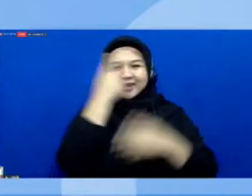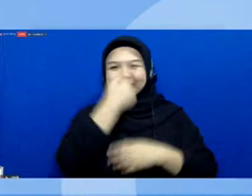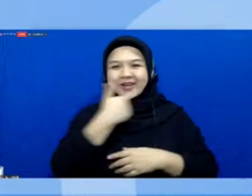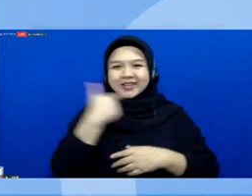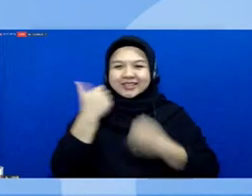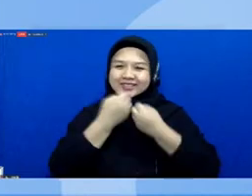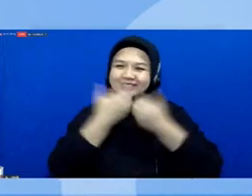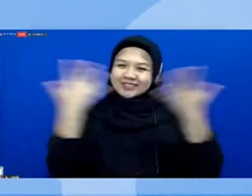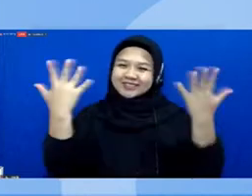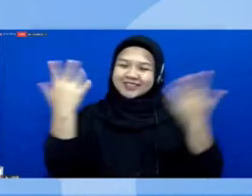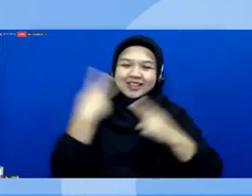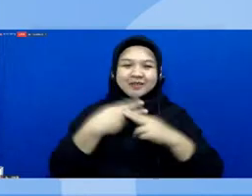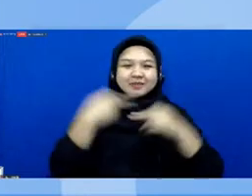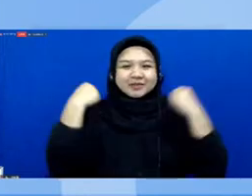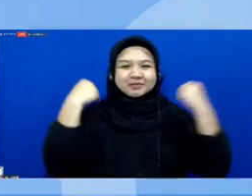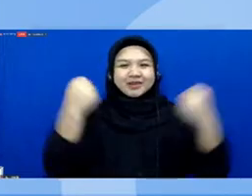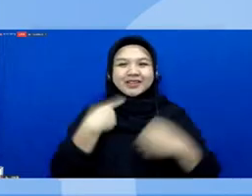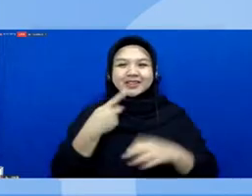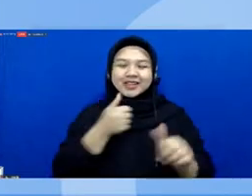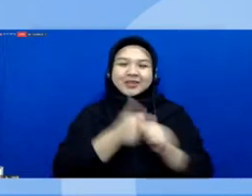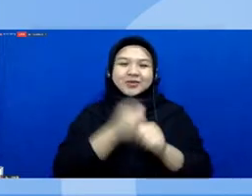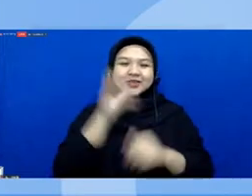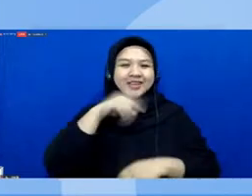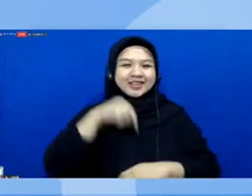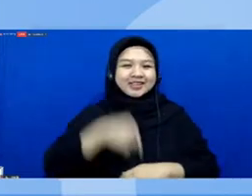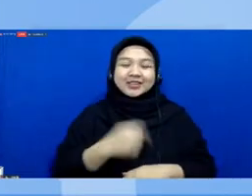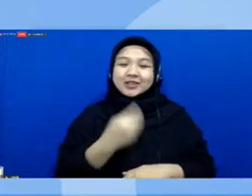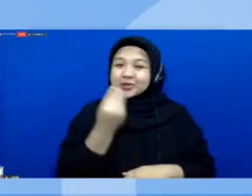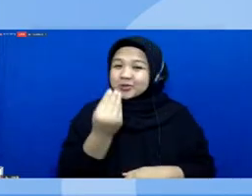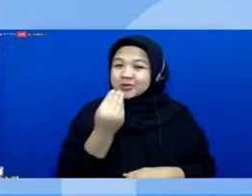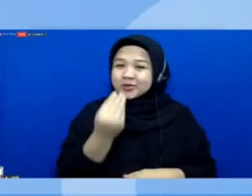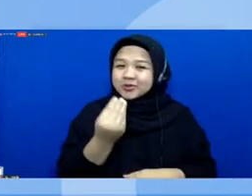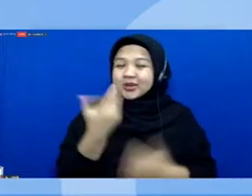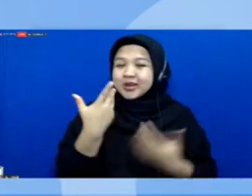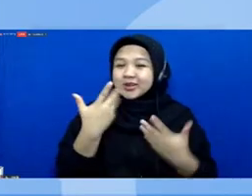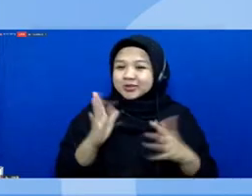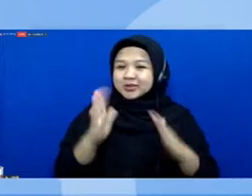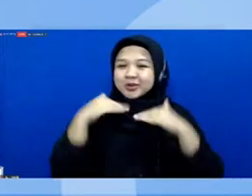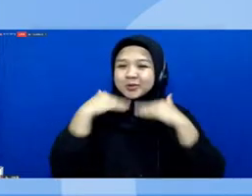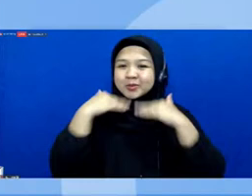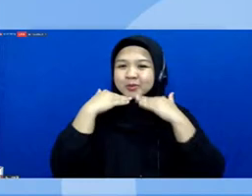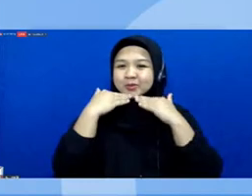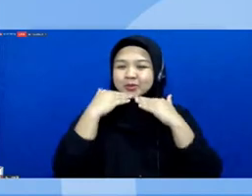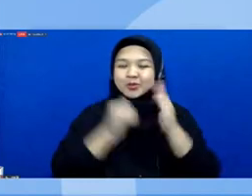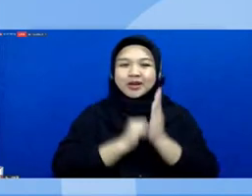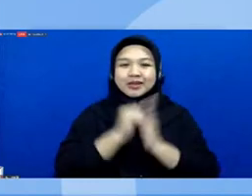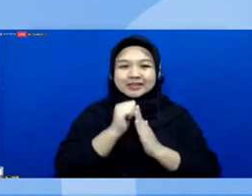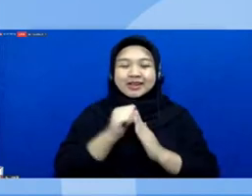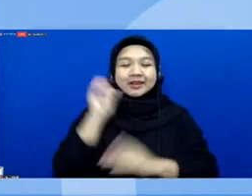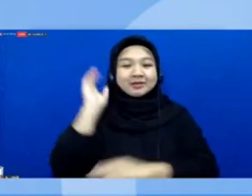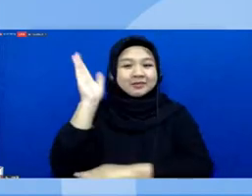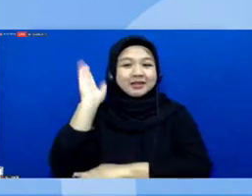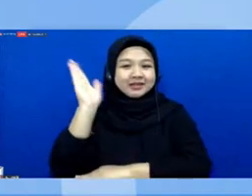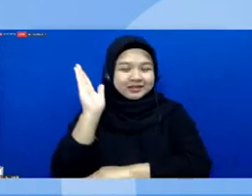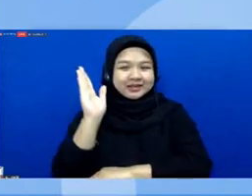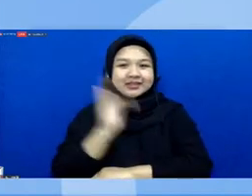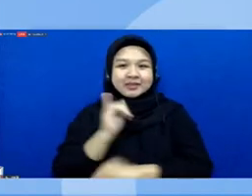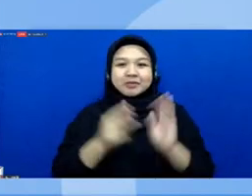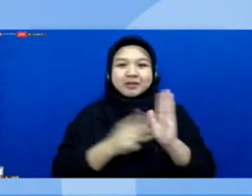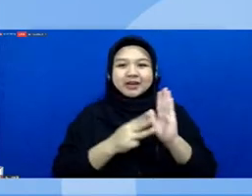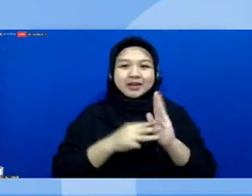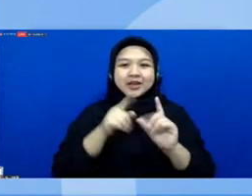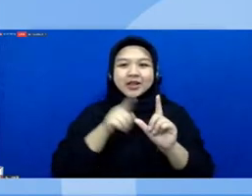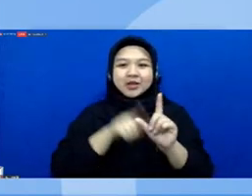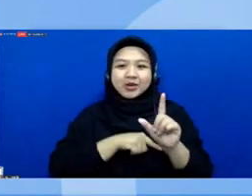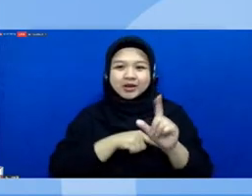tambah semangat untuk kita semua mengikuti hari ini. Tahan dulu yang sudah menunggu acara sesi panel bersama Mbak Margareta Yohana,